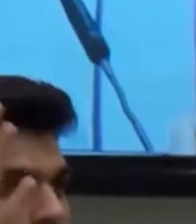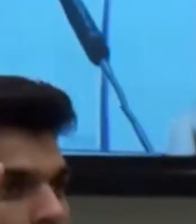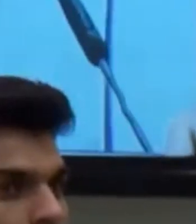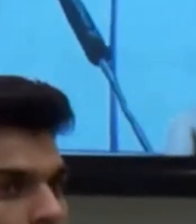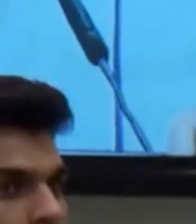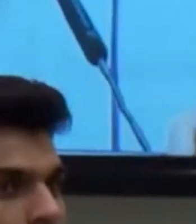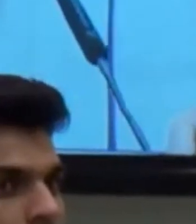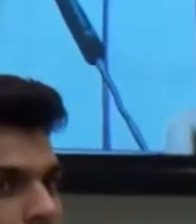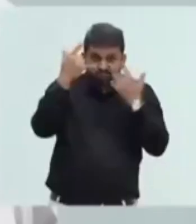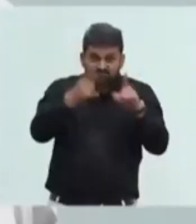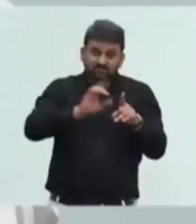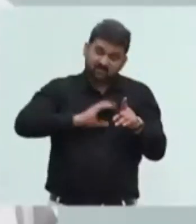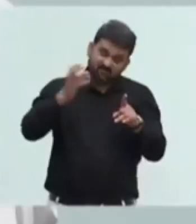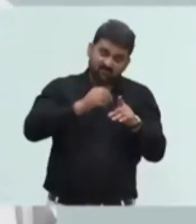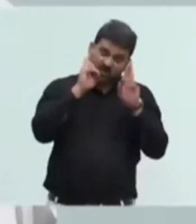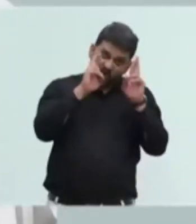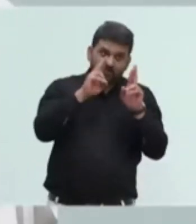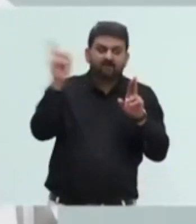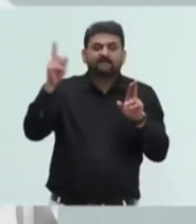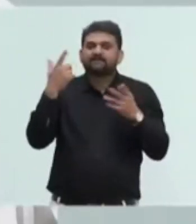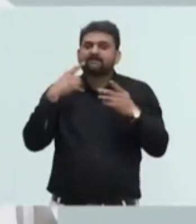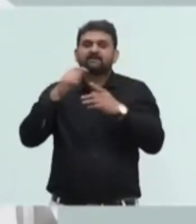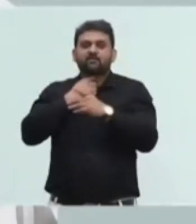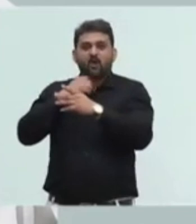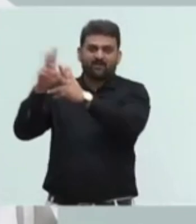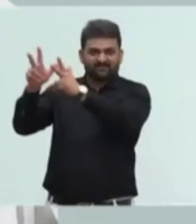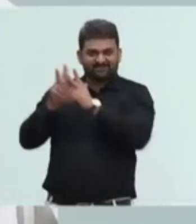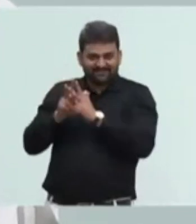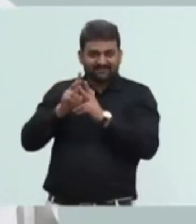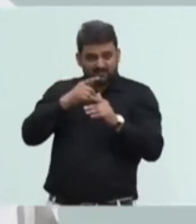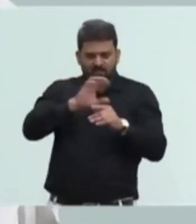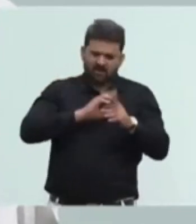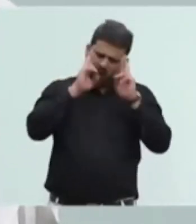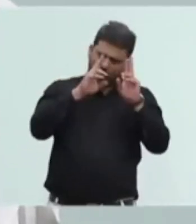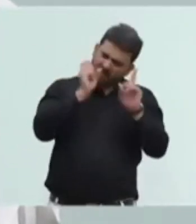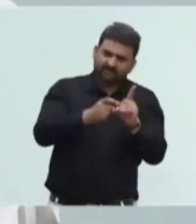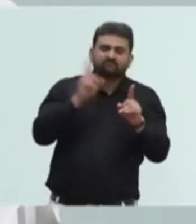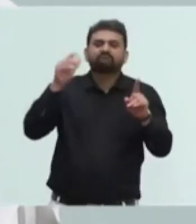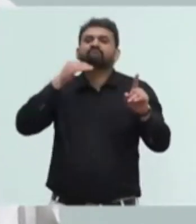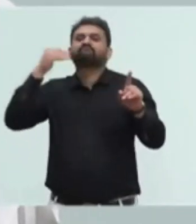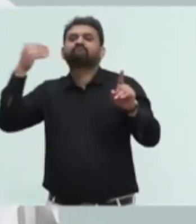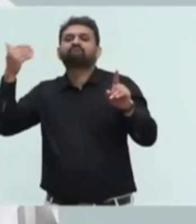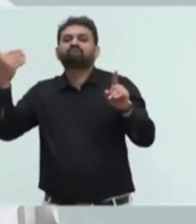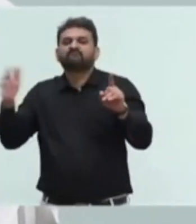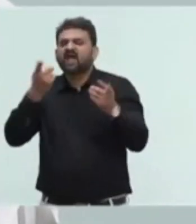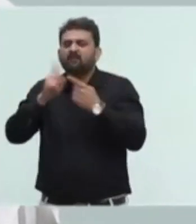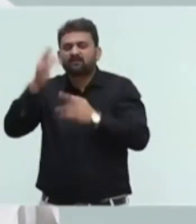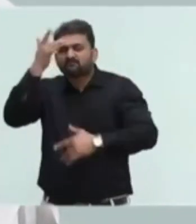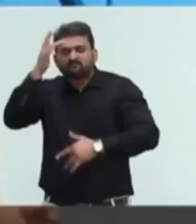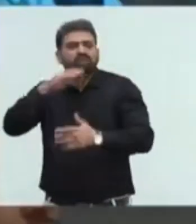की आवश्यकता है लेकिन आप मुझसे वादा किया कि अवश्य मिलेगा लेकिन उसके